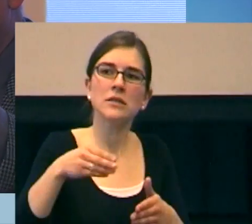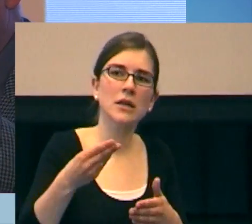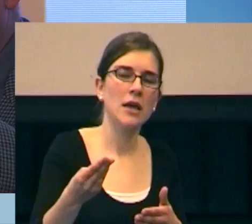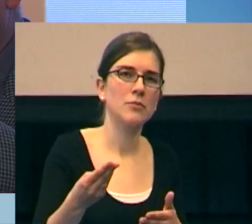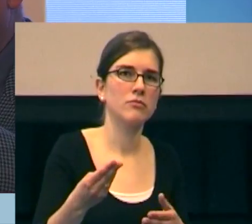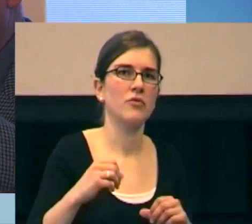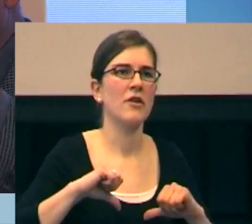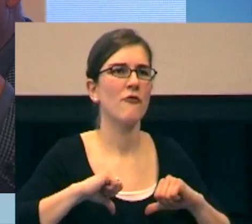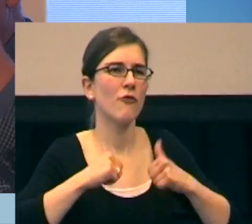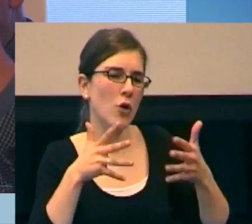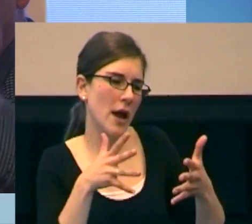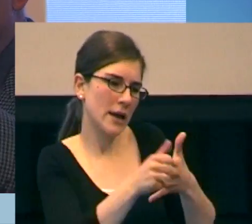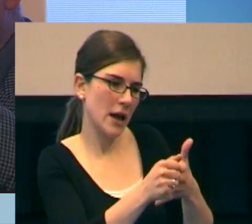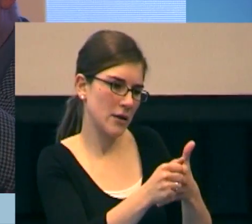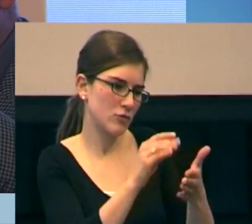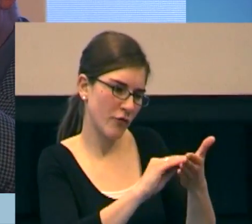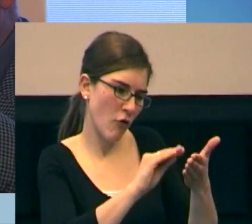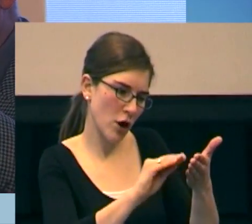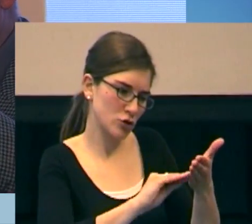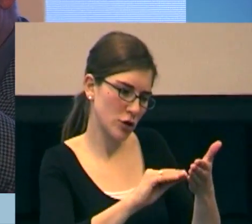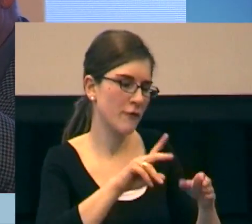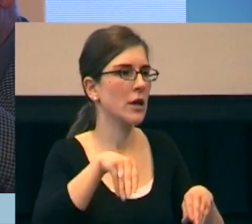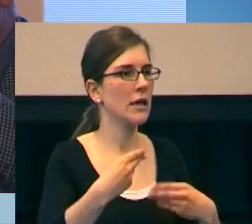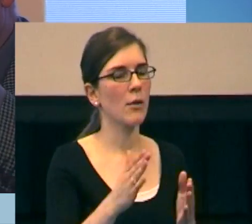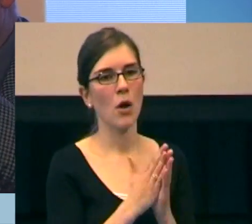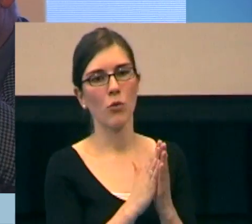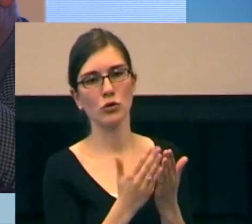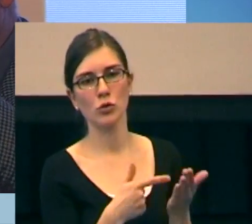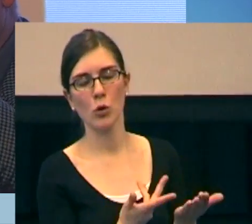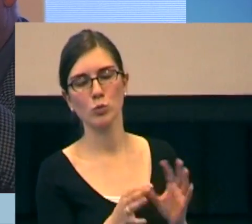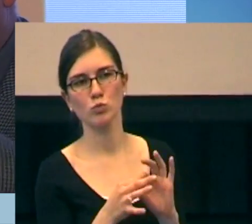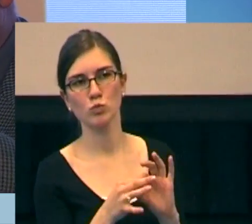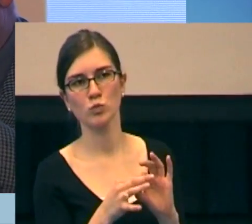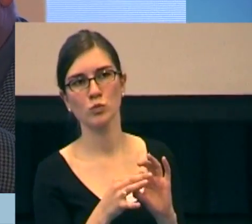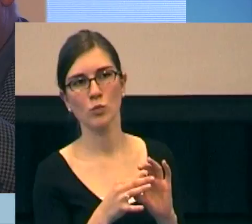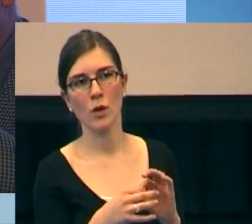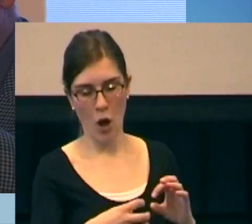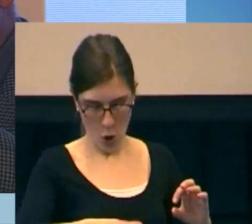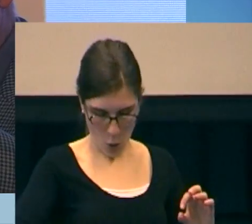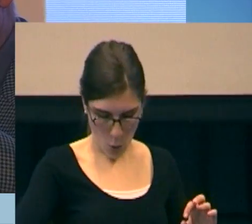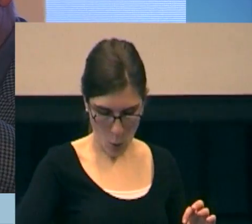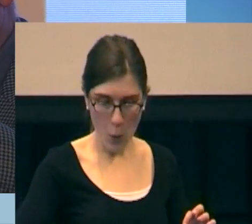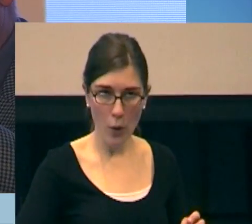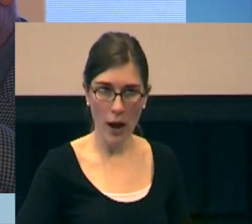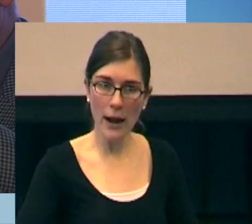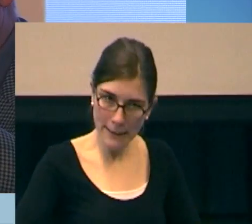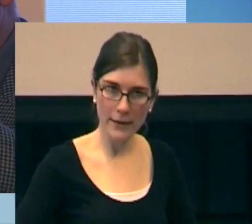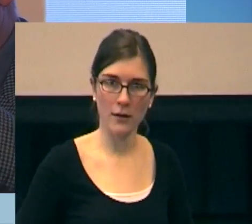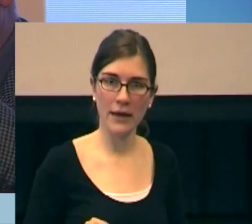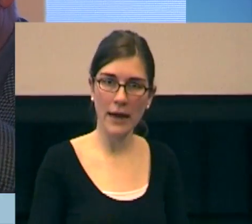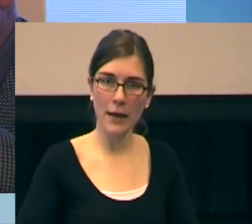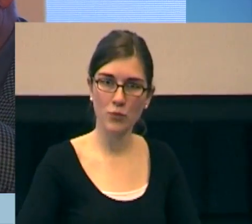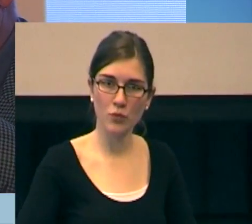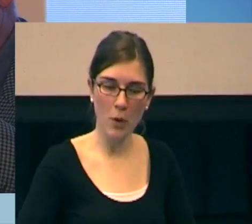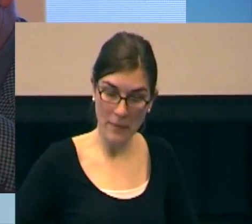rausgekommen dann gibt es eine Broschüre für das lokal begrenzte Prostatakarzinom